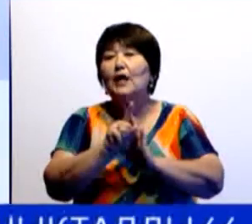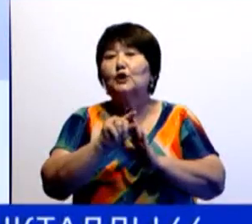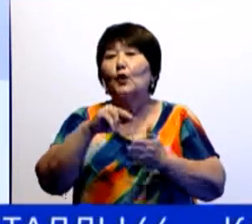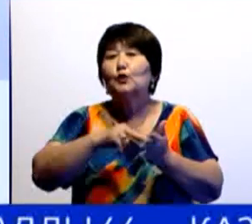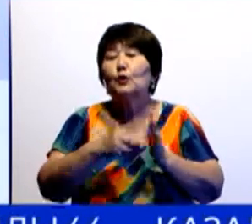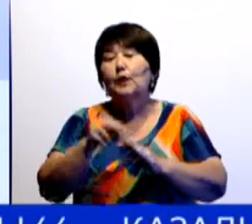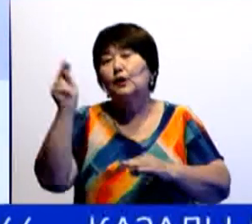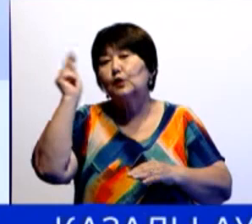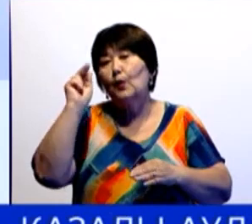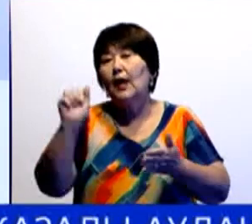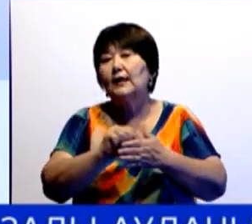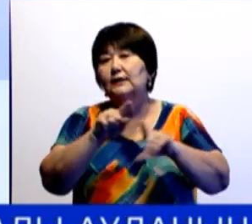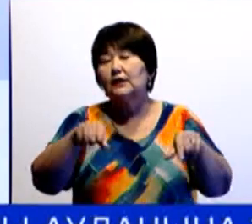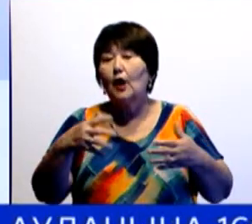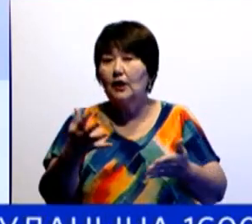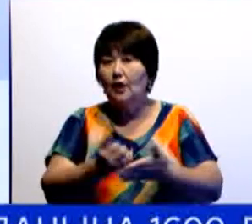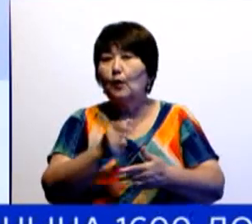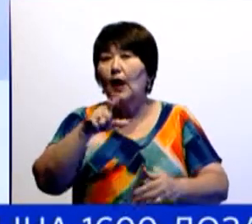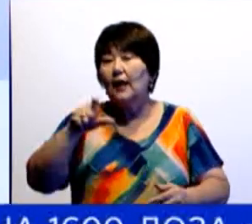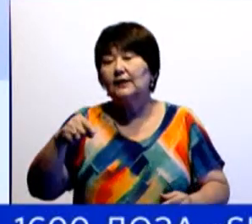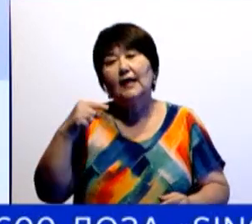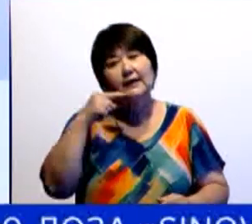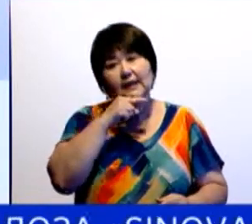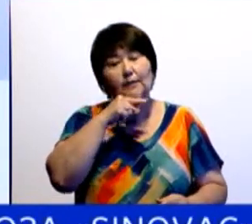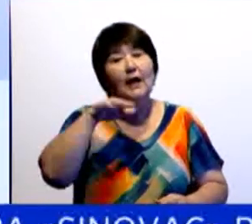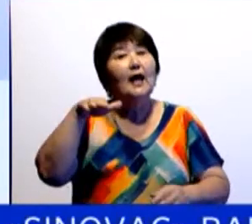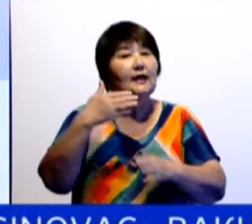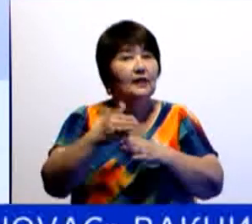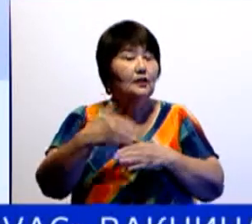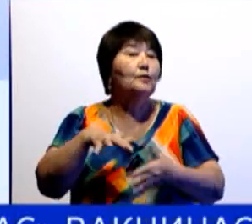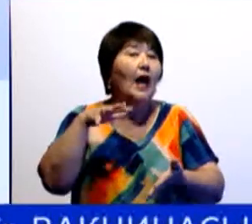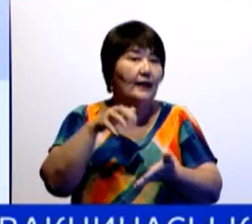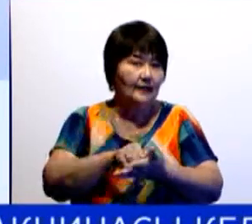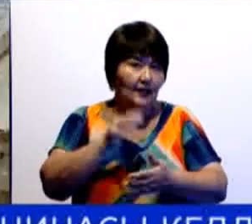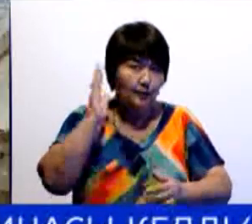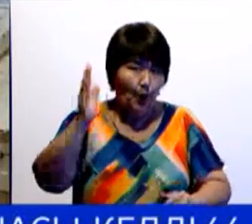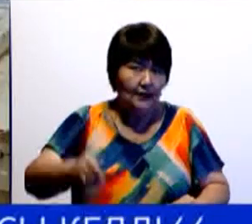бойынша оқып, сертификатқа ие болған азаматтарды тиімді несиелендірумен айналысатын болады.